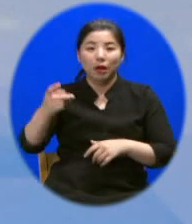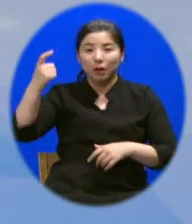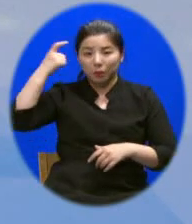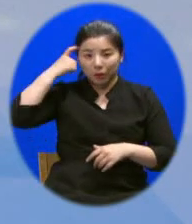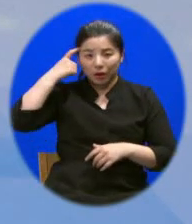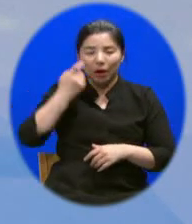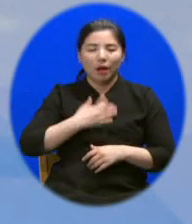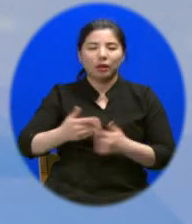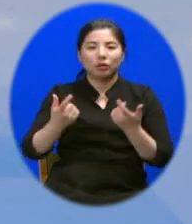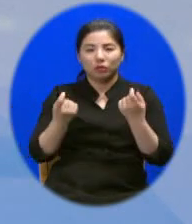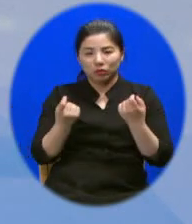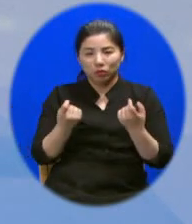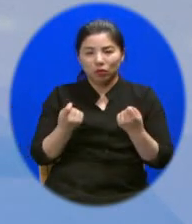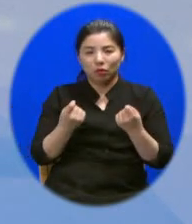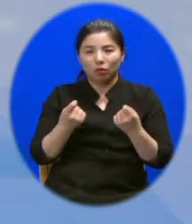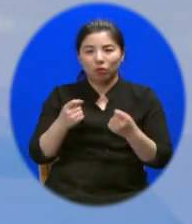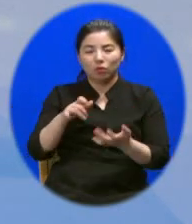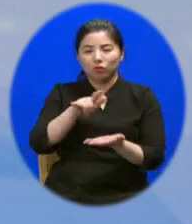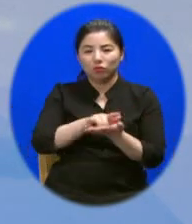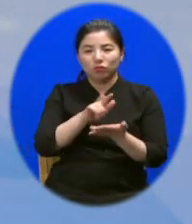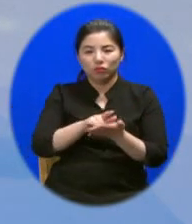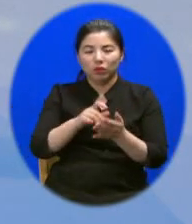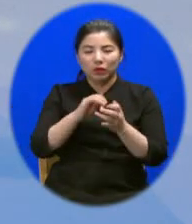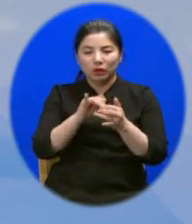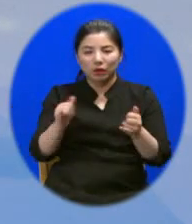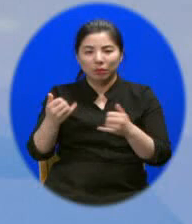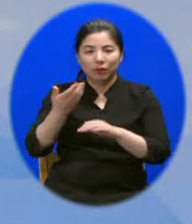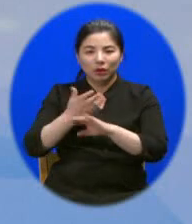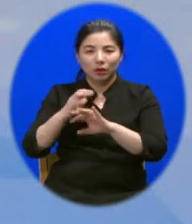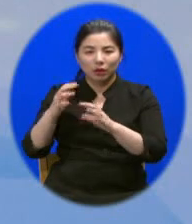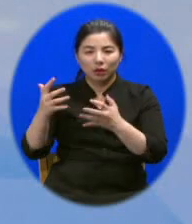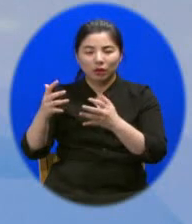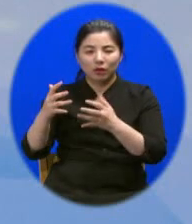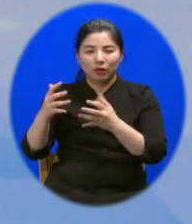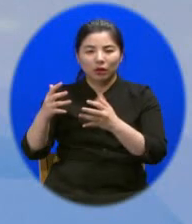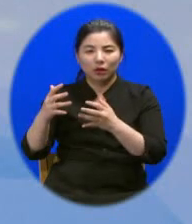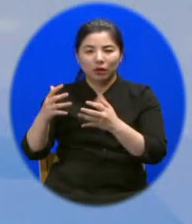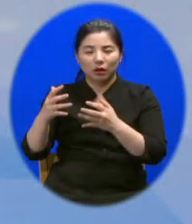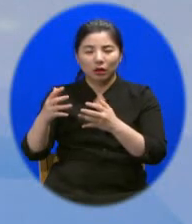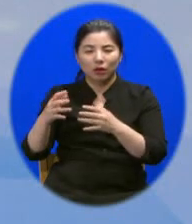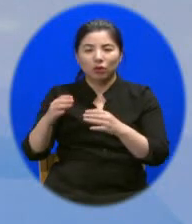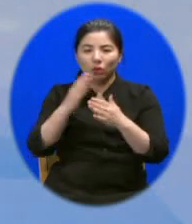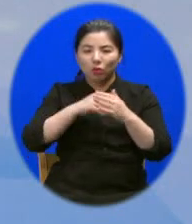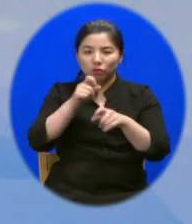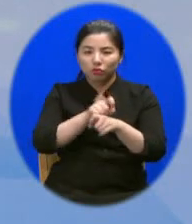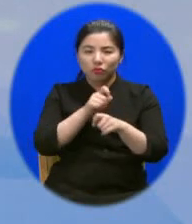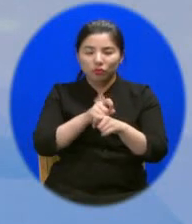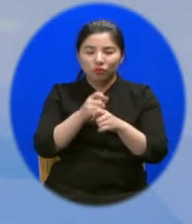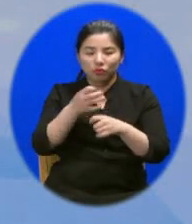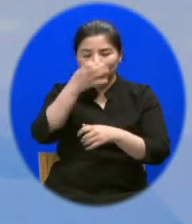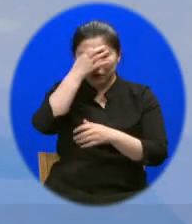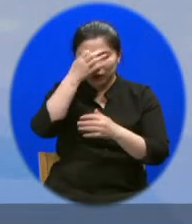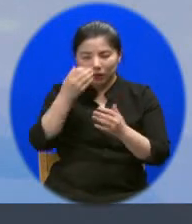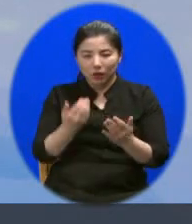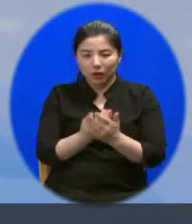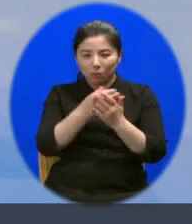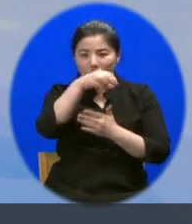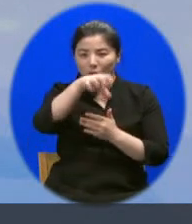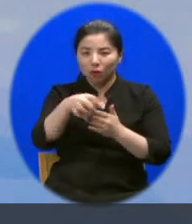아시다시피 무한 교민 등 해외 교포 에 그 공무원이 제 개 바론 입주 부터